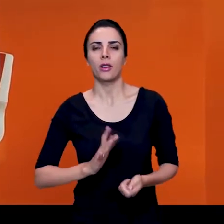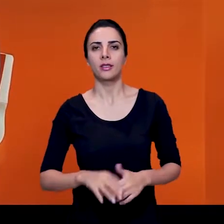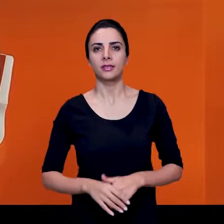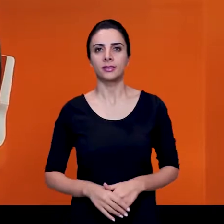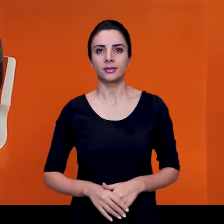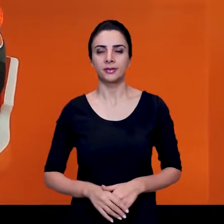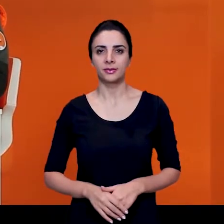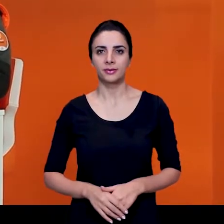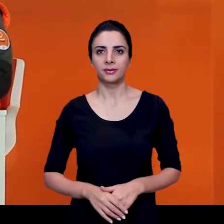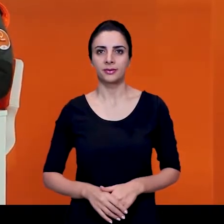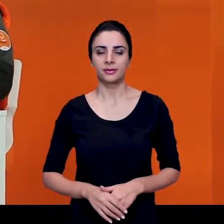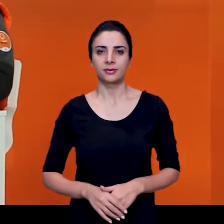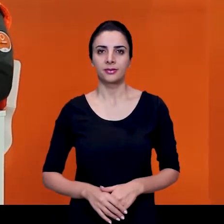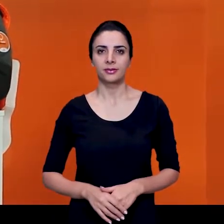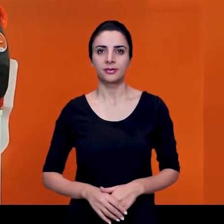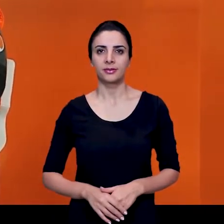sağlanacak.